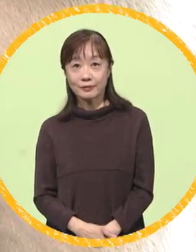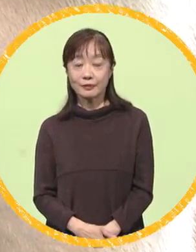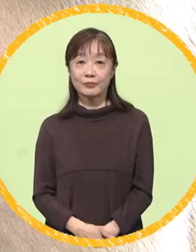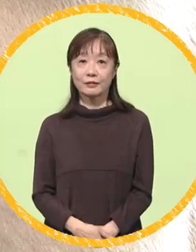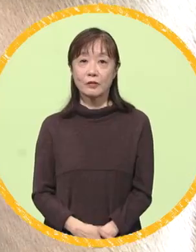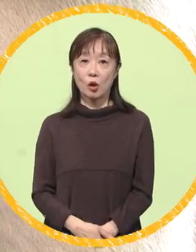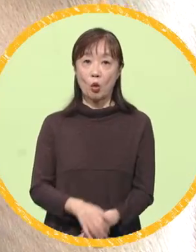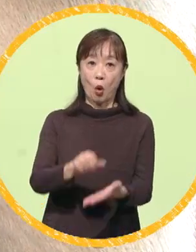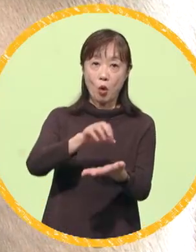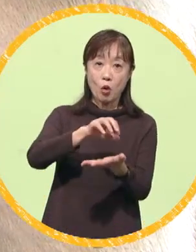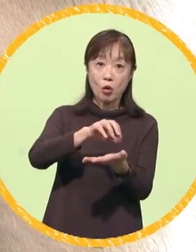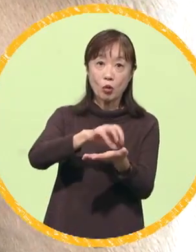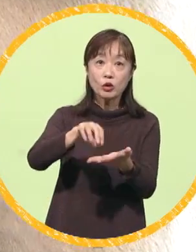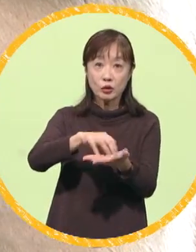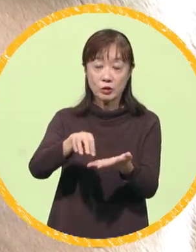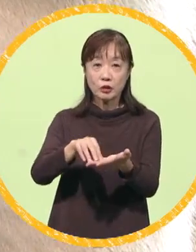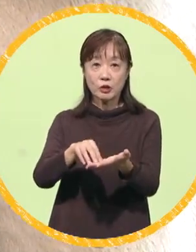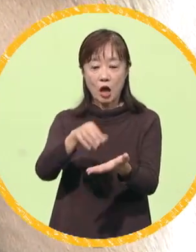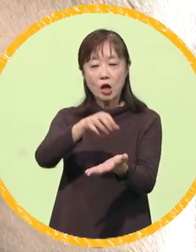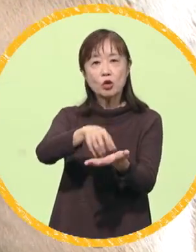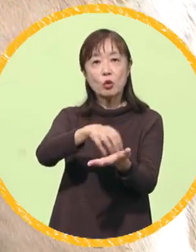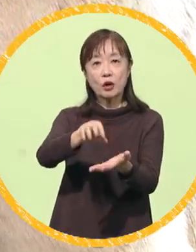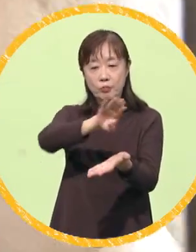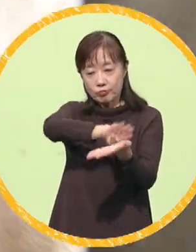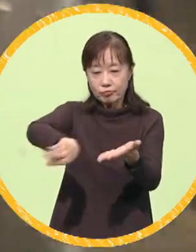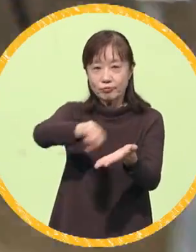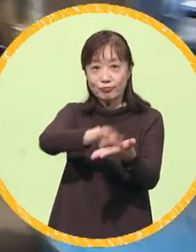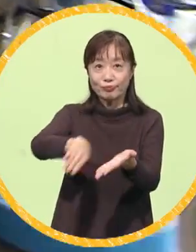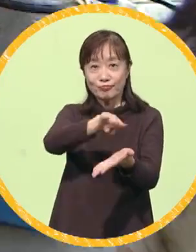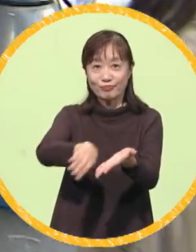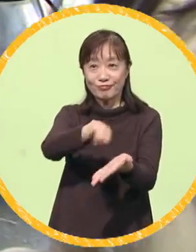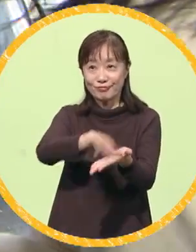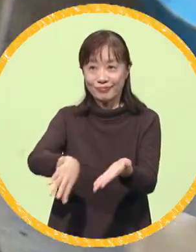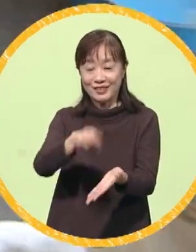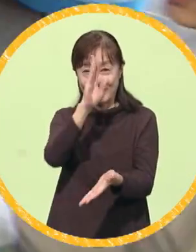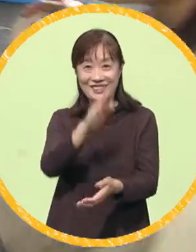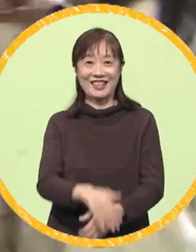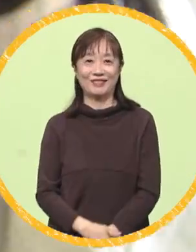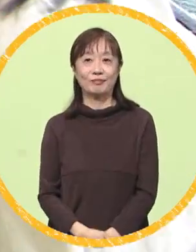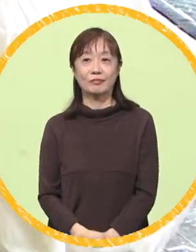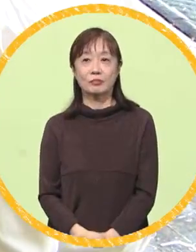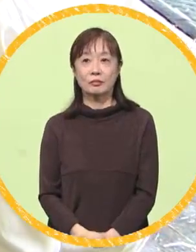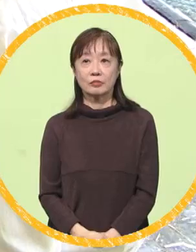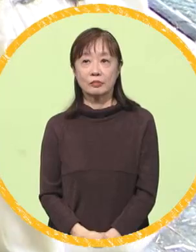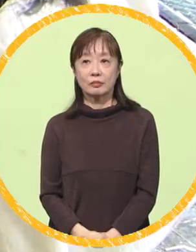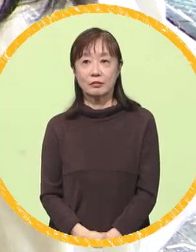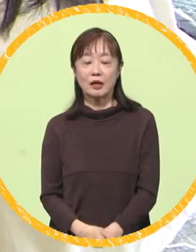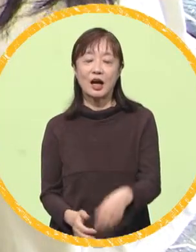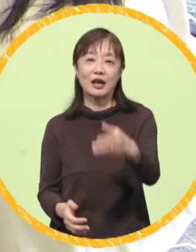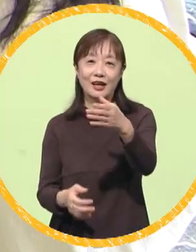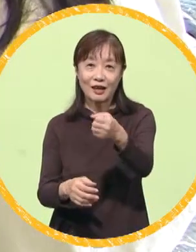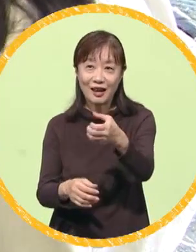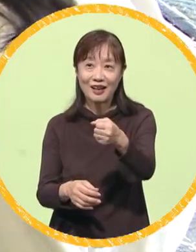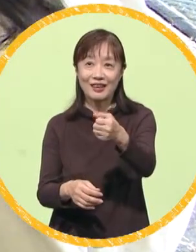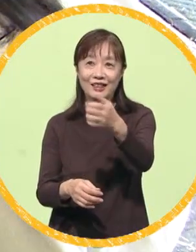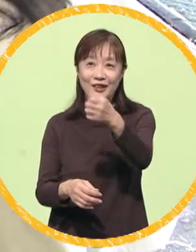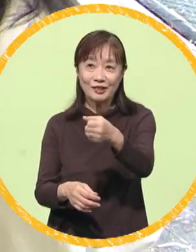結構ゴシゴシやっちゃった方がいいんですか？ 結構汚れをがっつり落としてください。拭いて、 なんかずっと触ってたいから